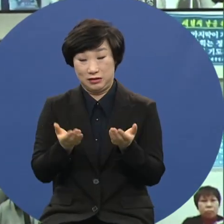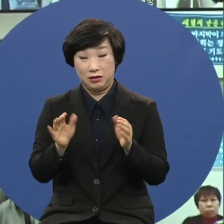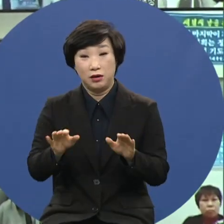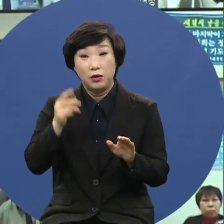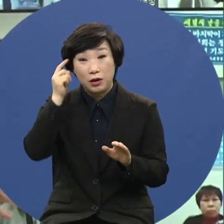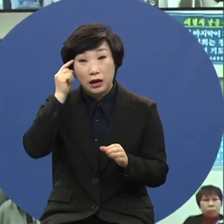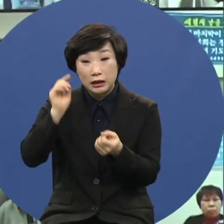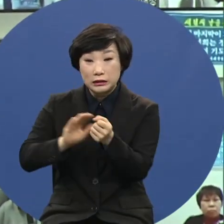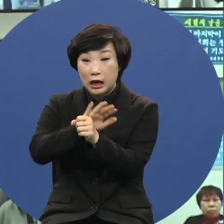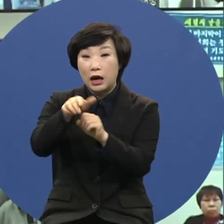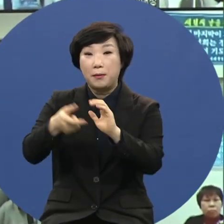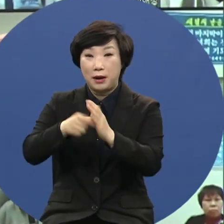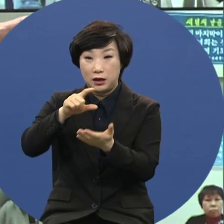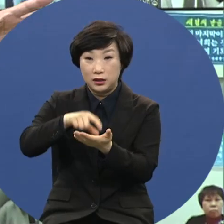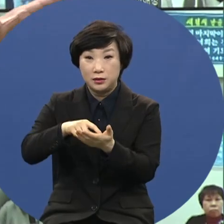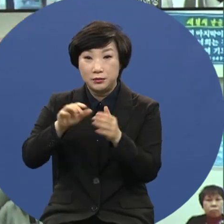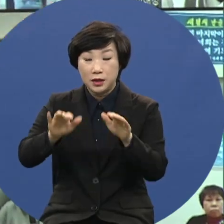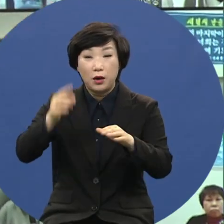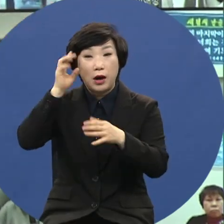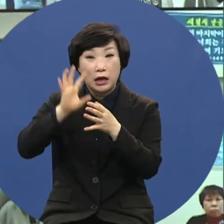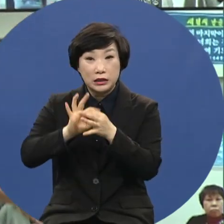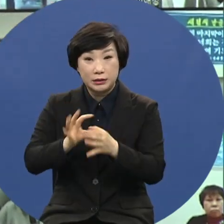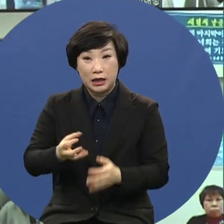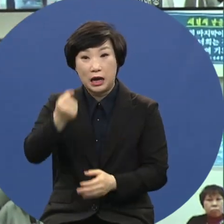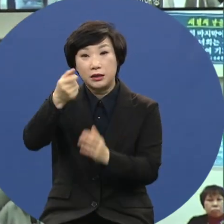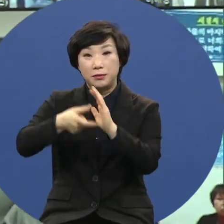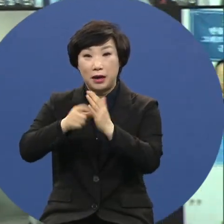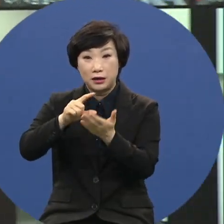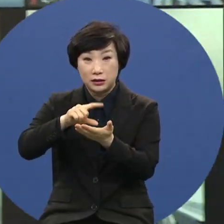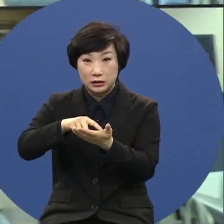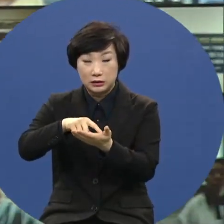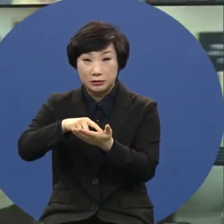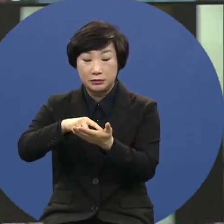만큼 관심을 갖는 만큼